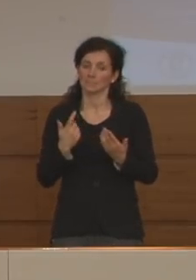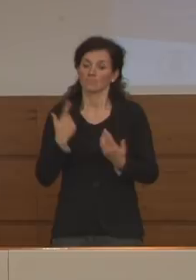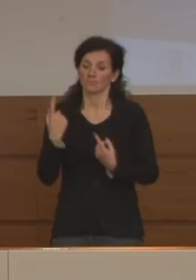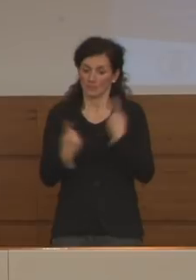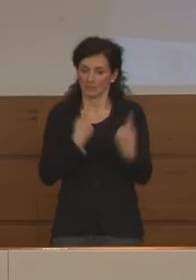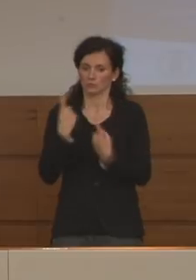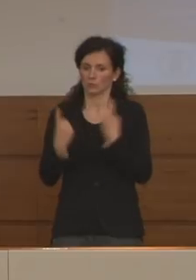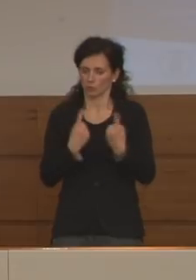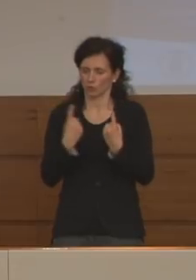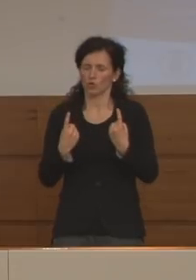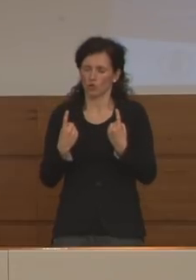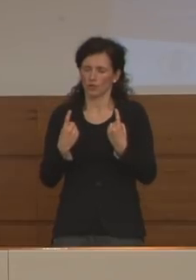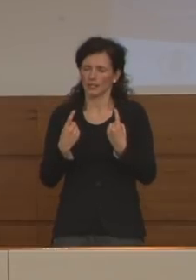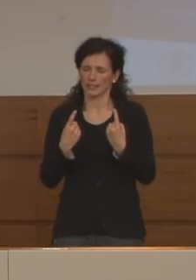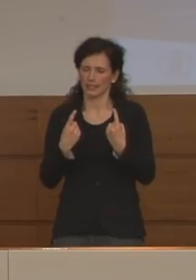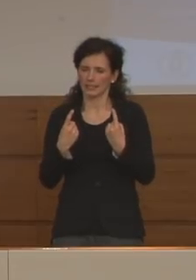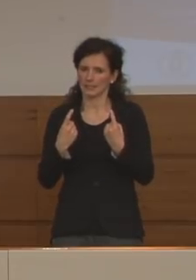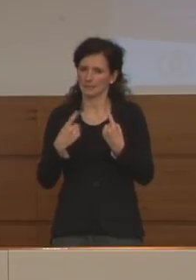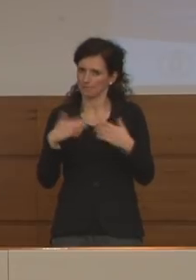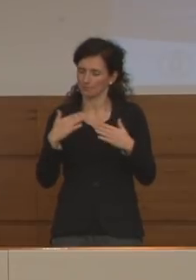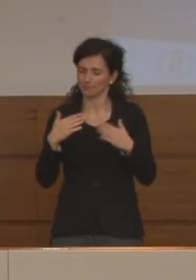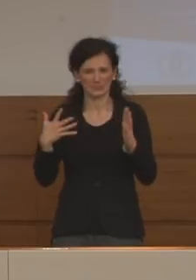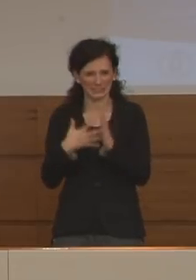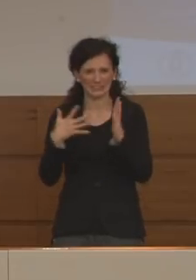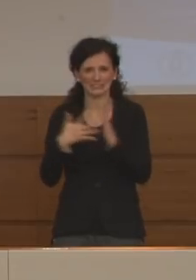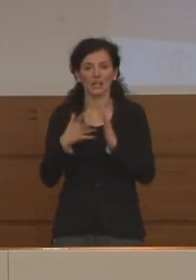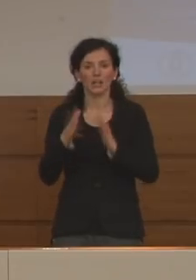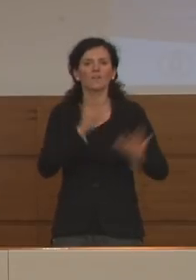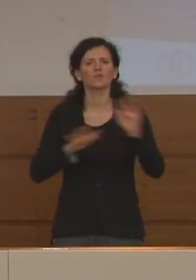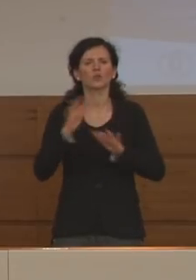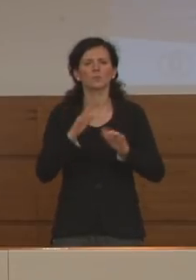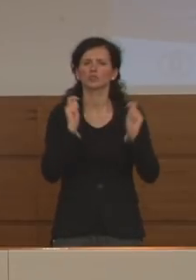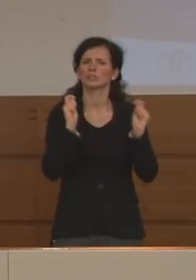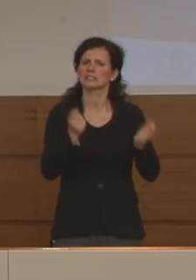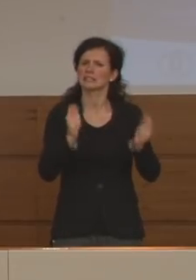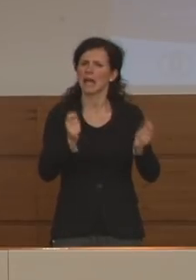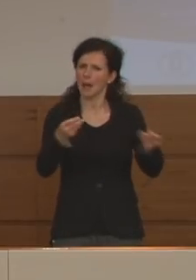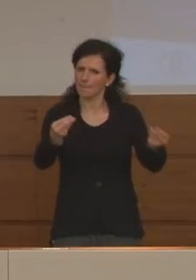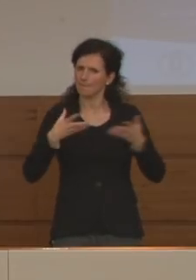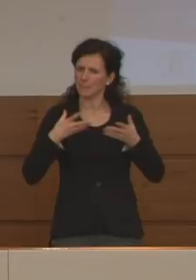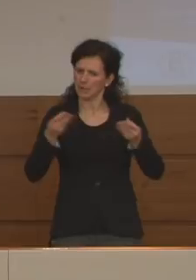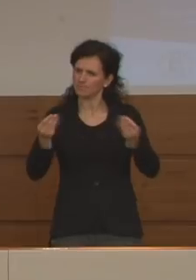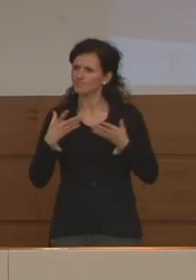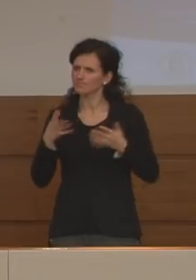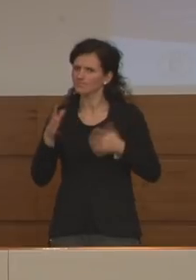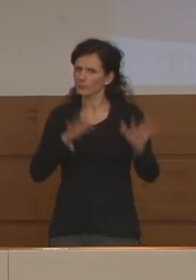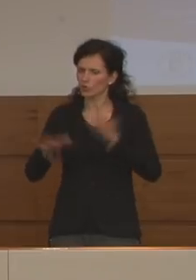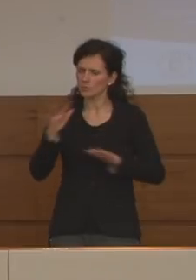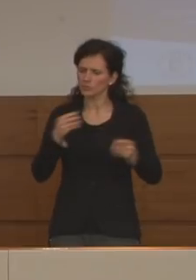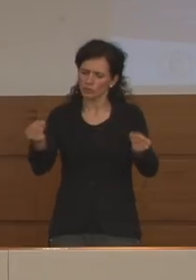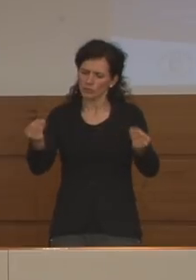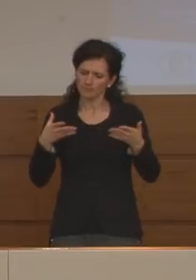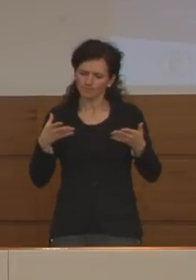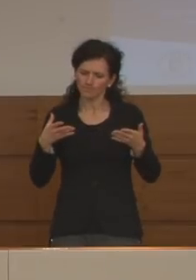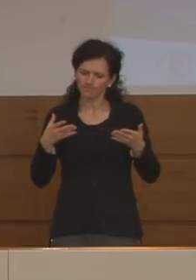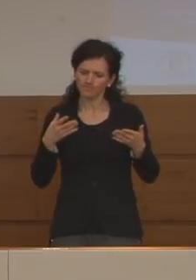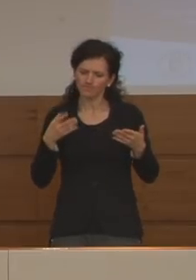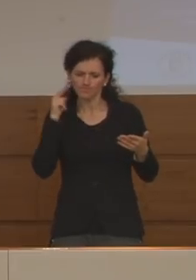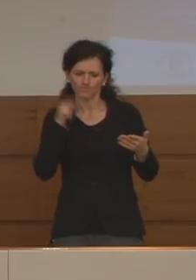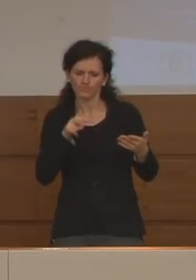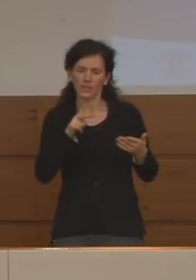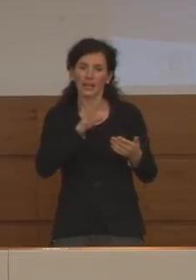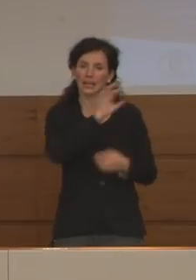alcune informazioni che arrivano dalla stampa tra le ci sia un questo fronte duro tra le regioni